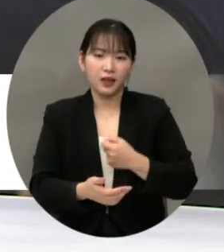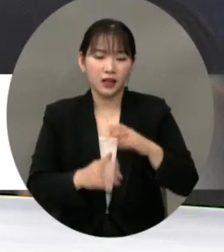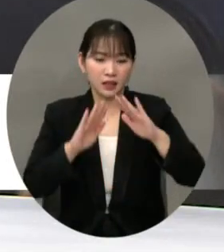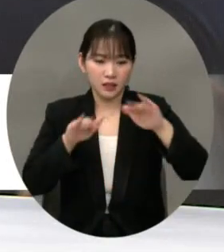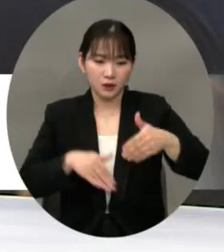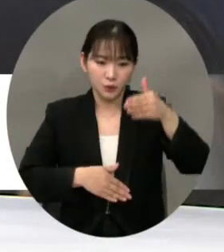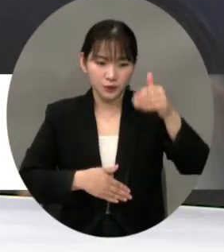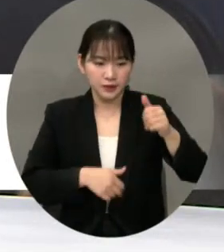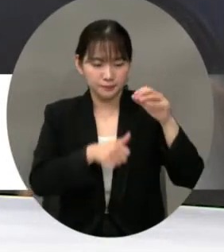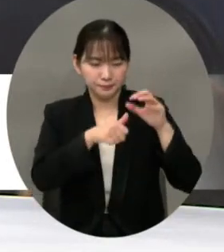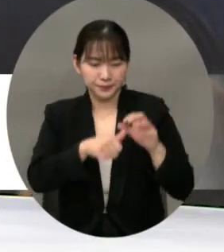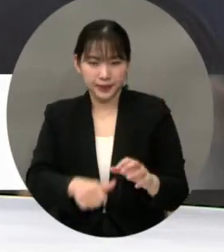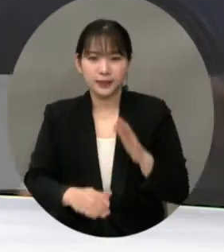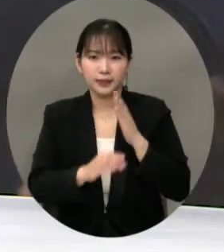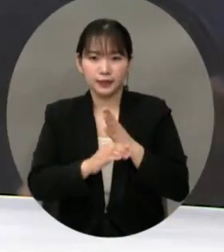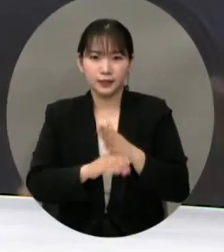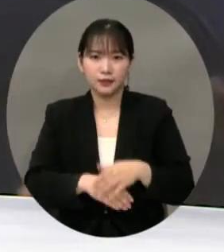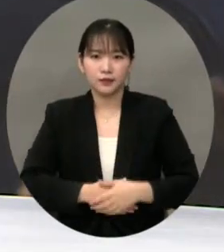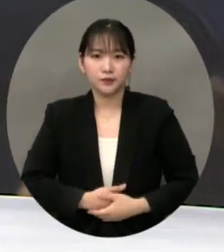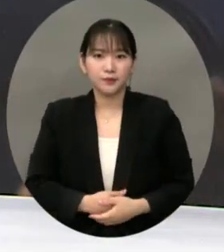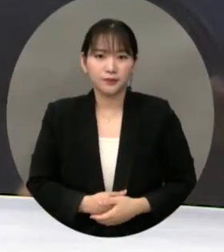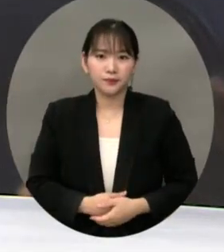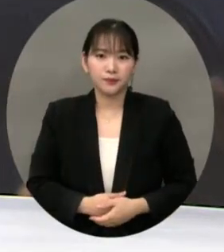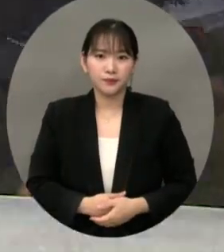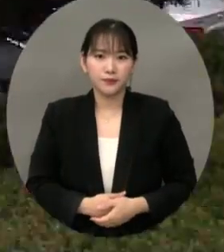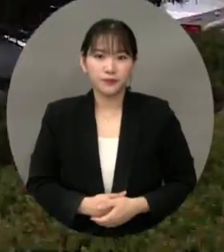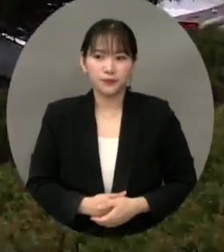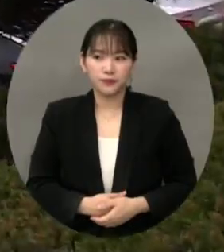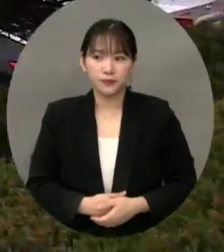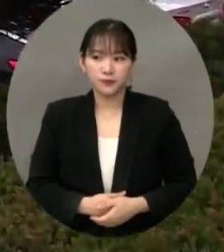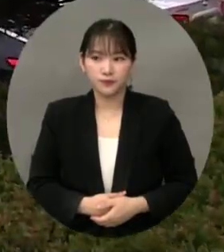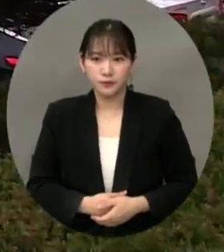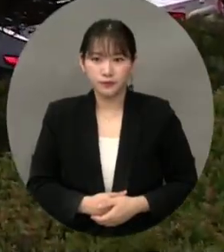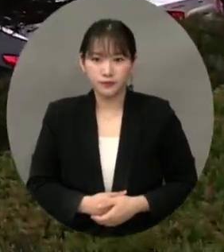지사를 압박하고 있습니다. 김양훈 기자입니다.